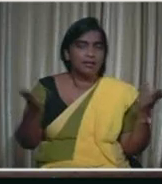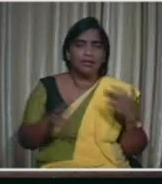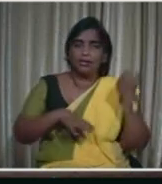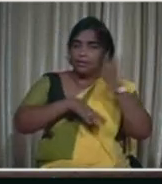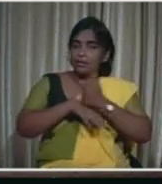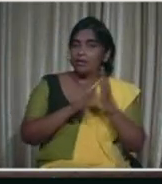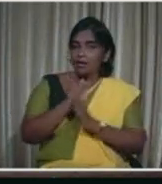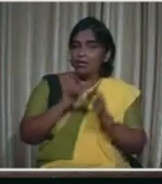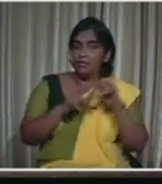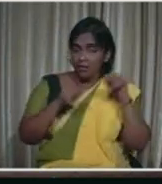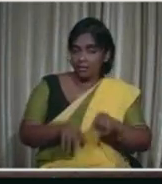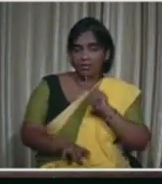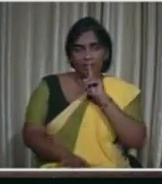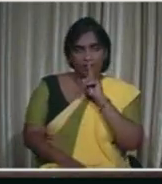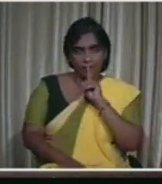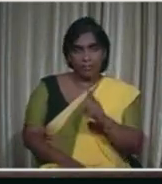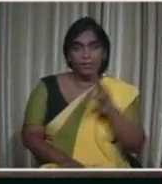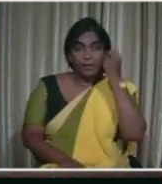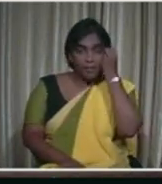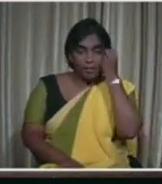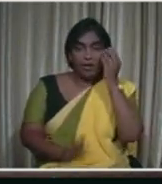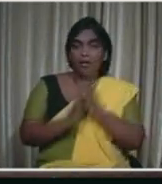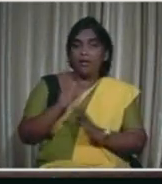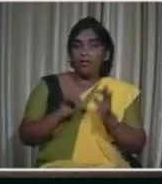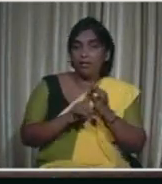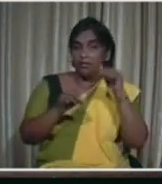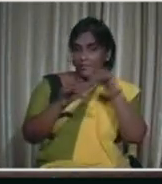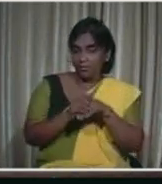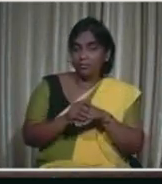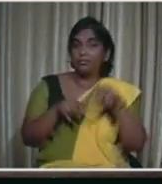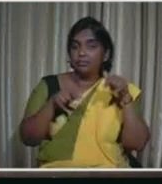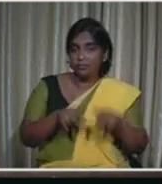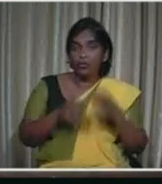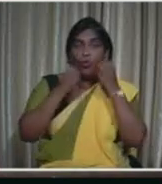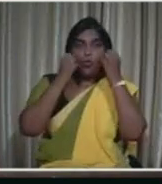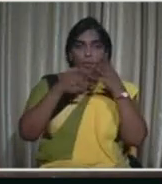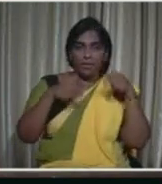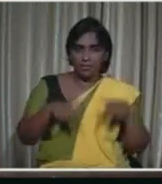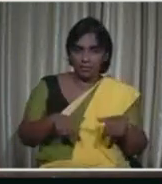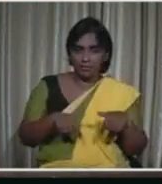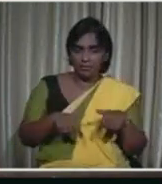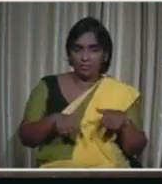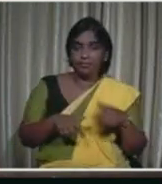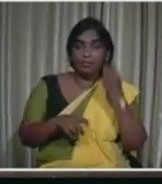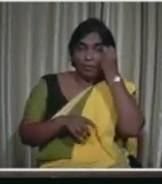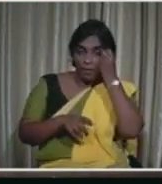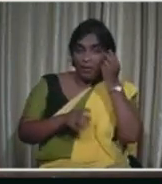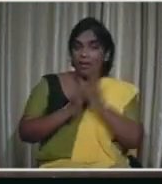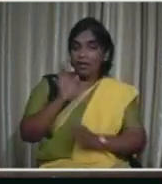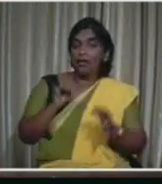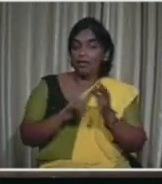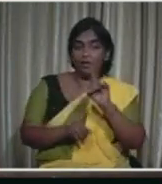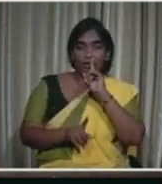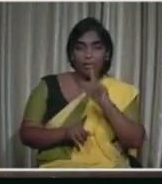mulusin orang mandi tu, ada mata kerana, Mangal samarvira metuma hiti ana, ada huke upandi ni, Mangal samarvira metuma kuwa